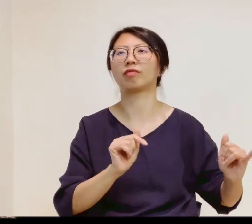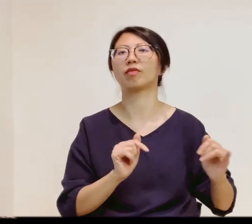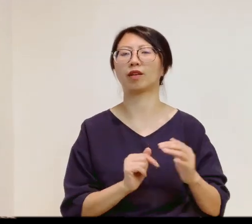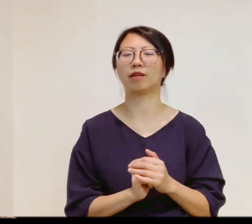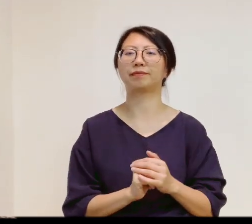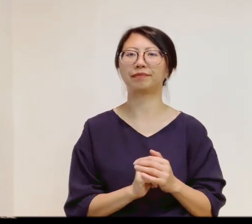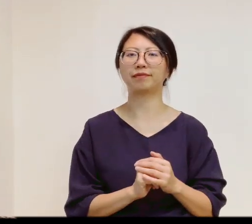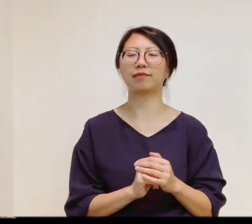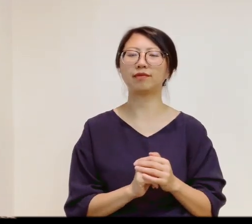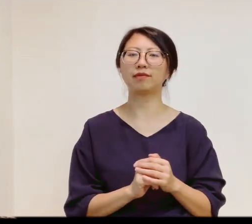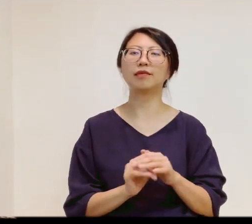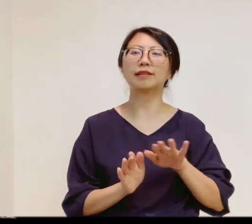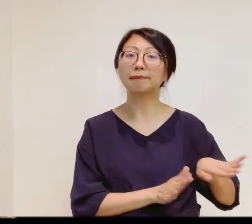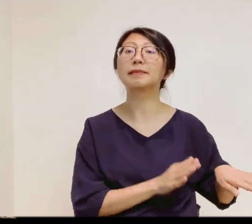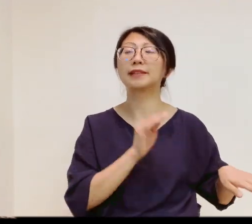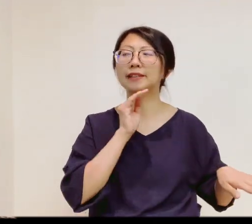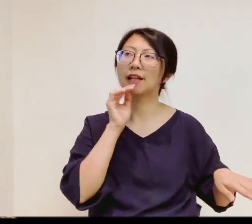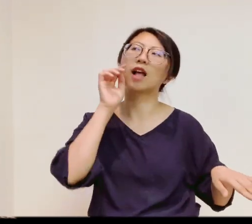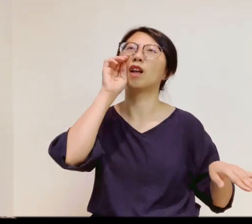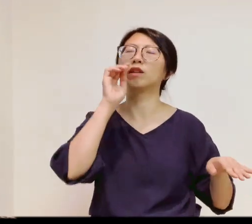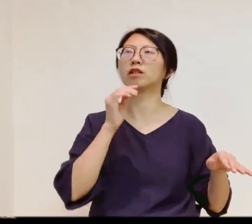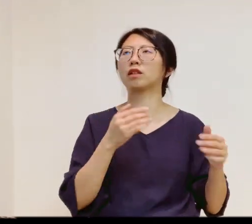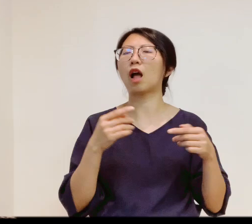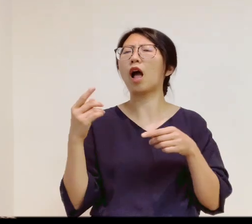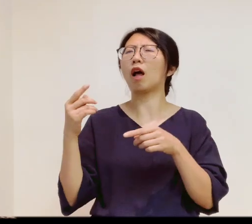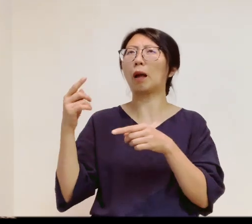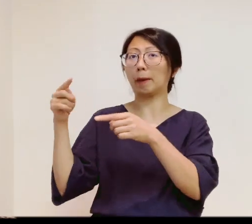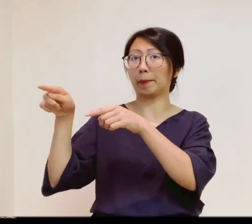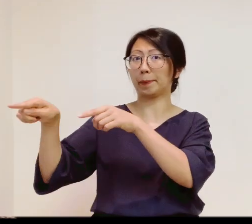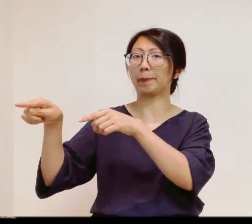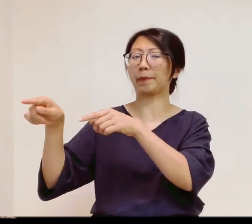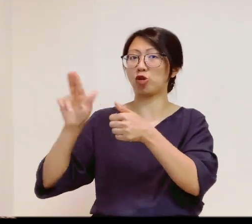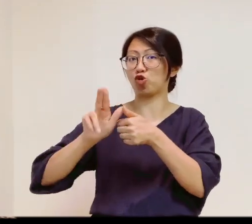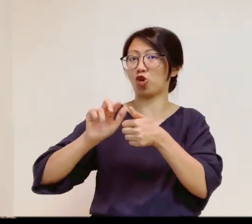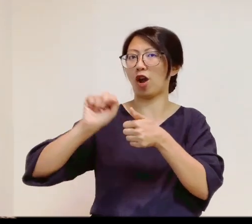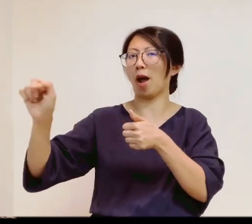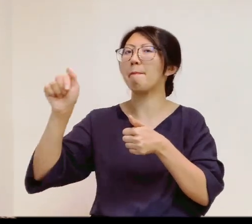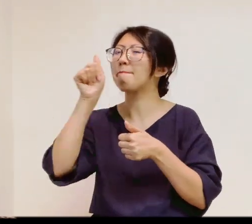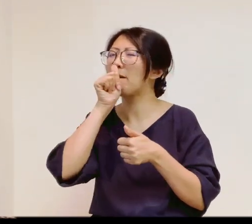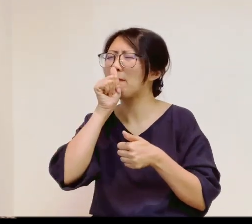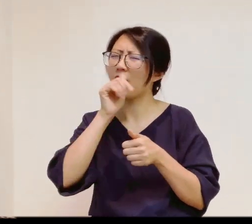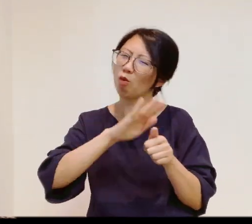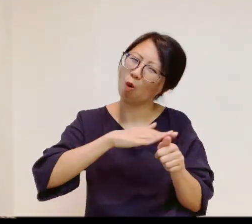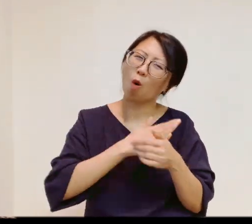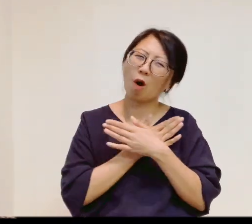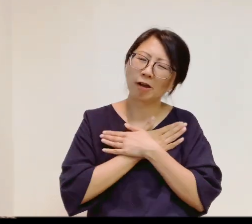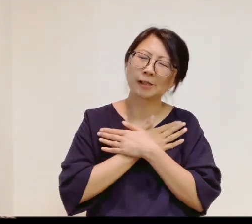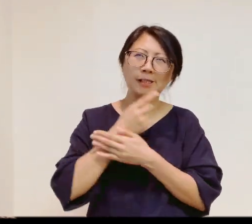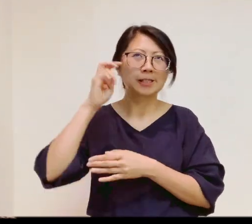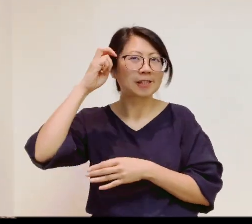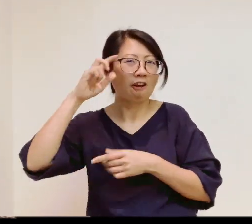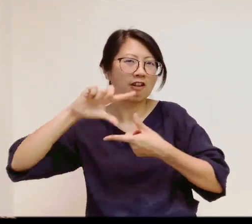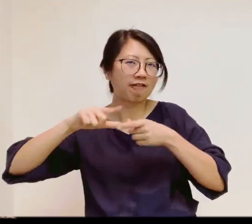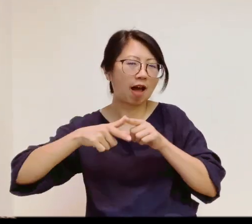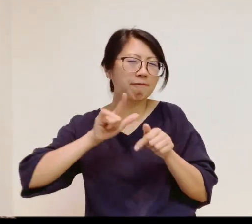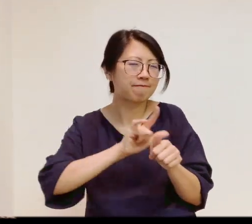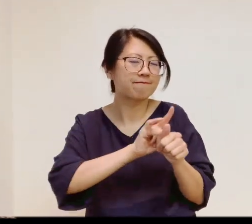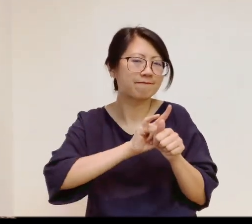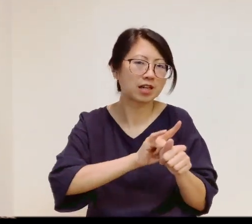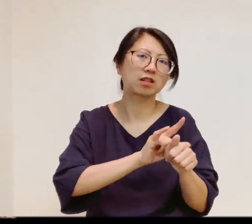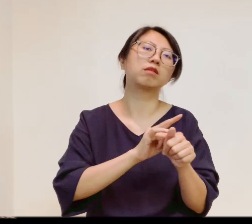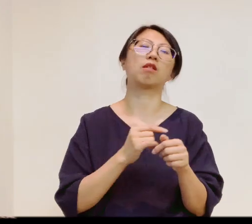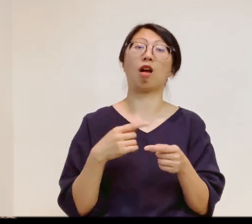就將佢送咗去集中營。不過呢個就係後話嚟嘅。我想繼續講即係佢爸爸啦，佢爸爸當然好愛佢啦，即係用咗呢個方法去保護